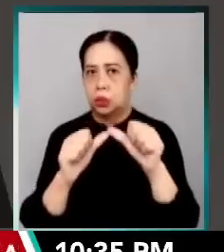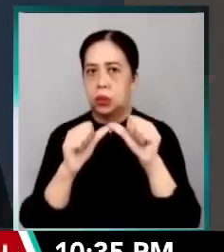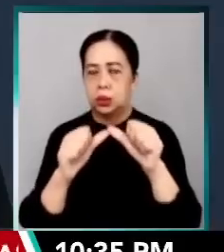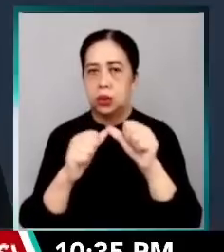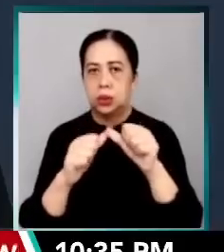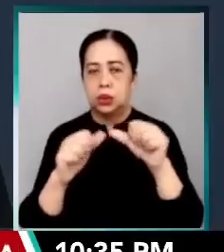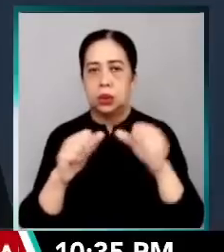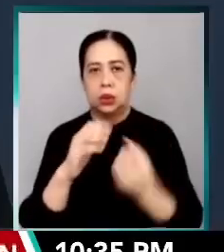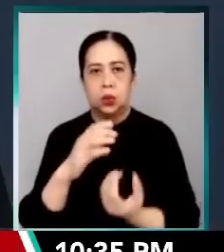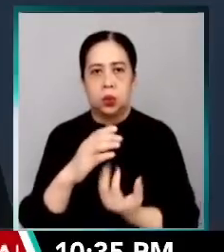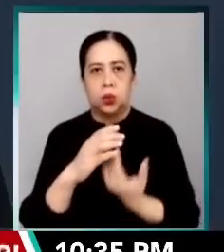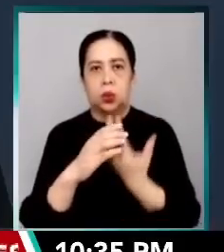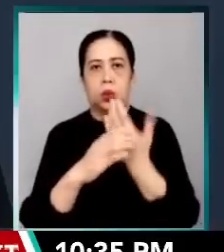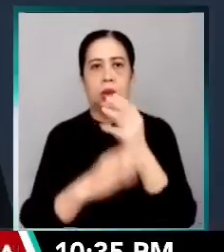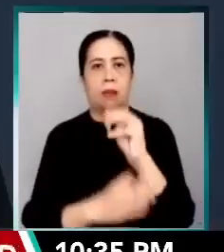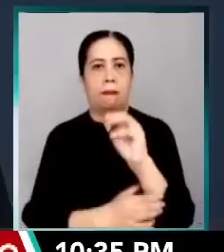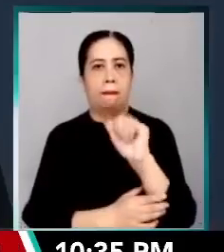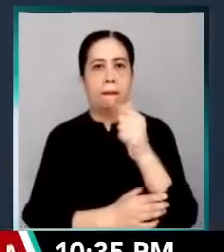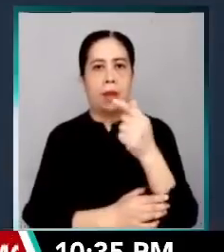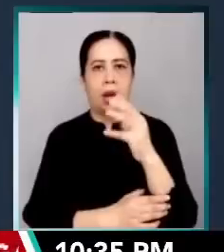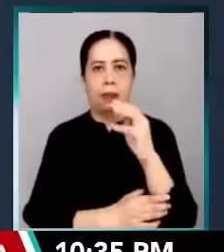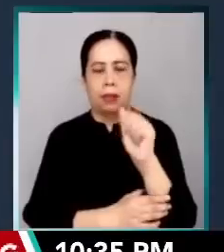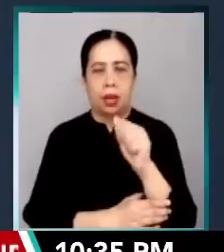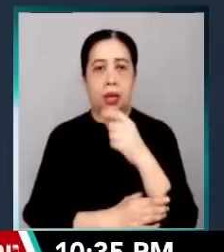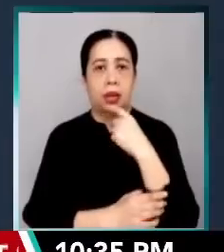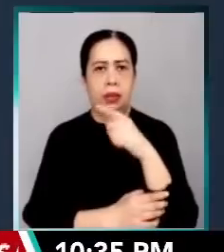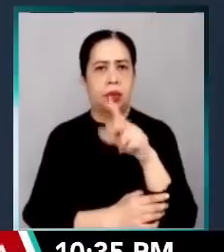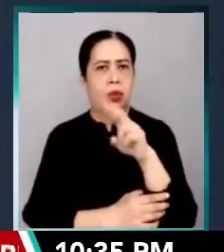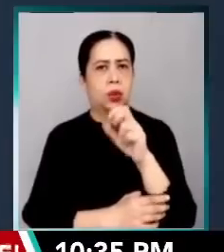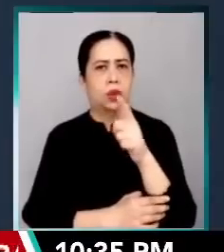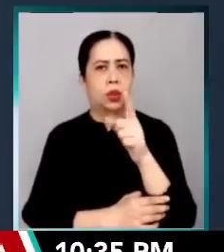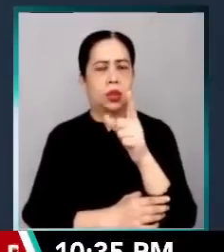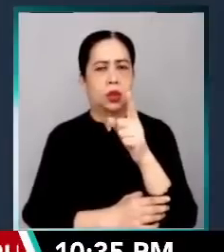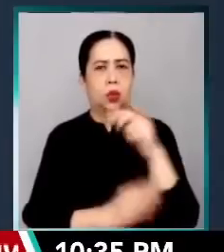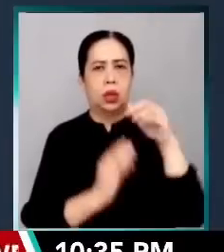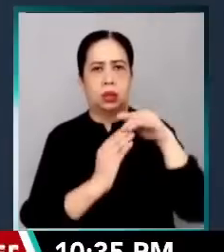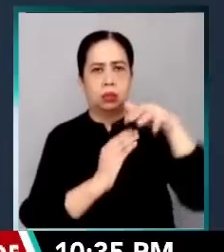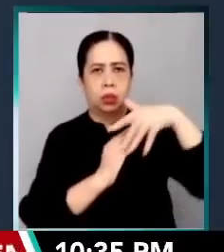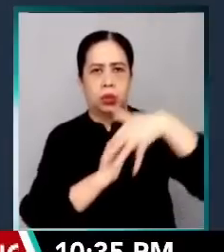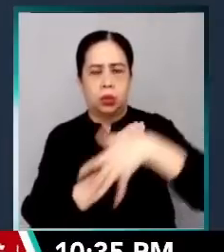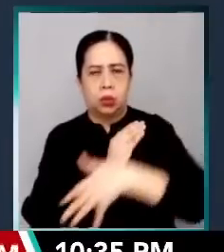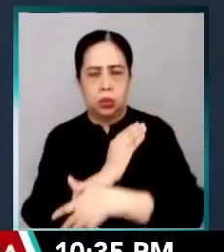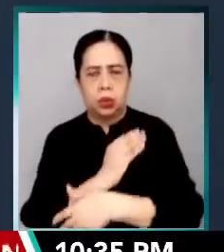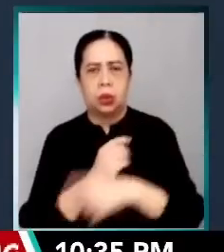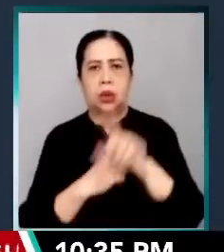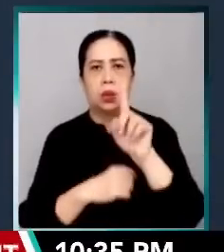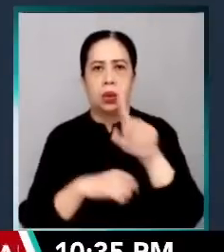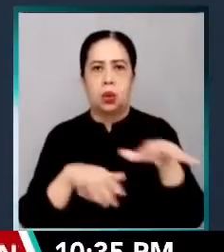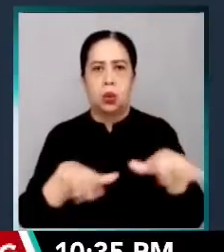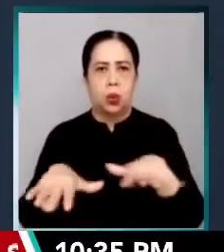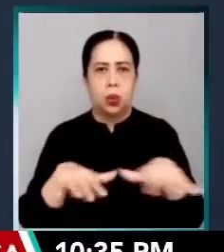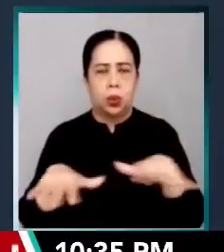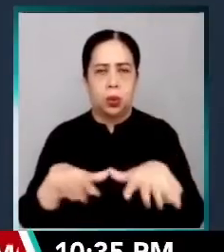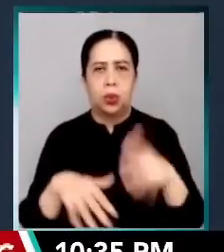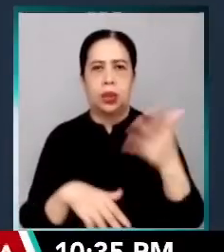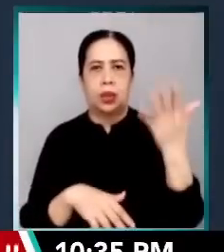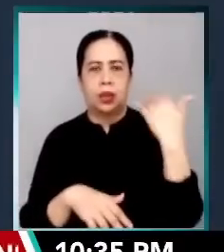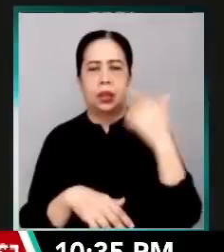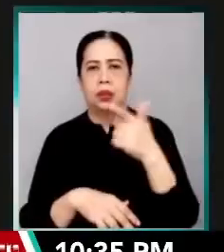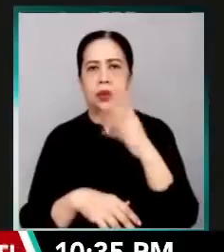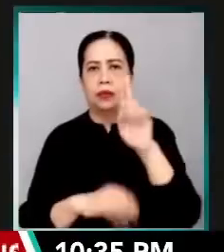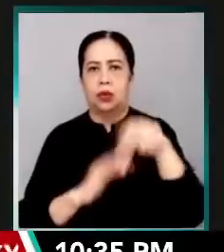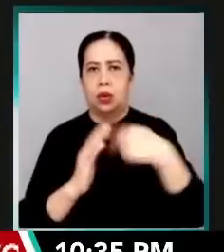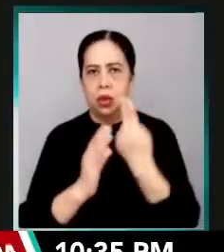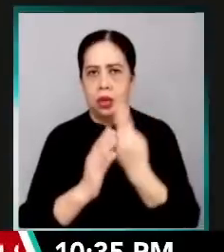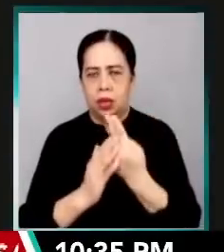magma. Sa datos ng PHIVOLX, 221 rockfall events at isang volcanic earthquake ang naitala sa nakalipas na 24 oras.